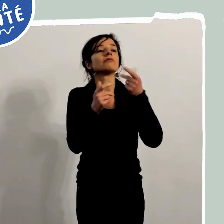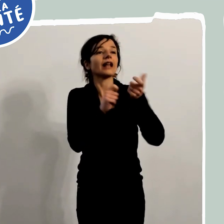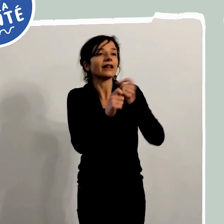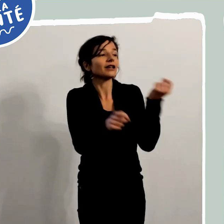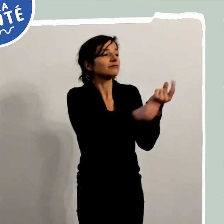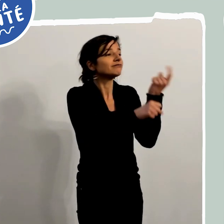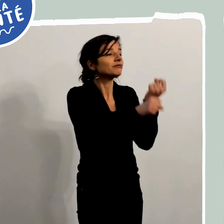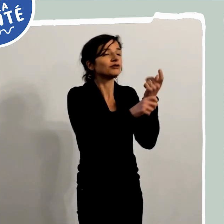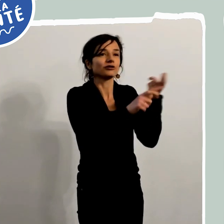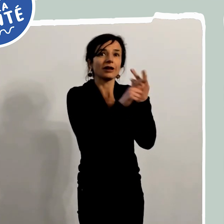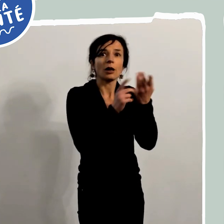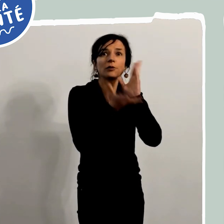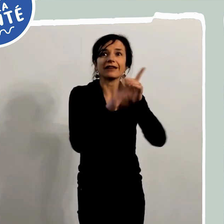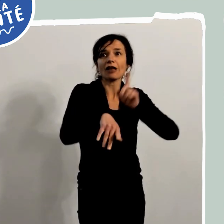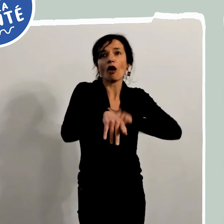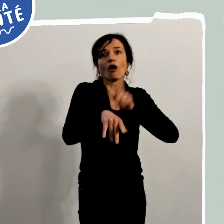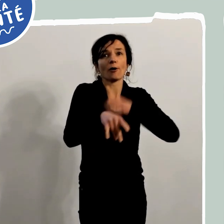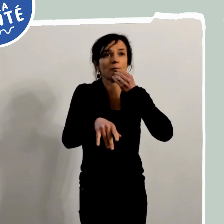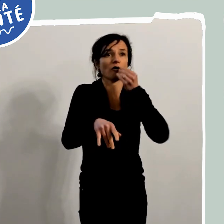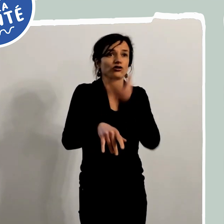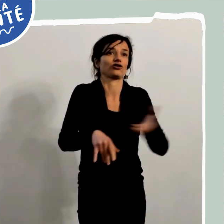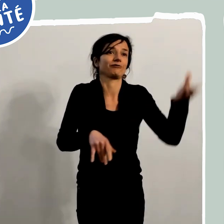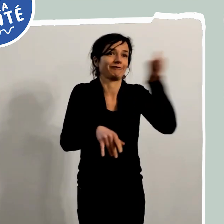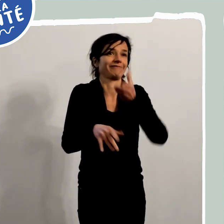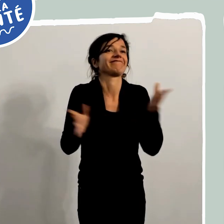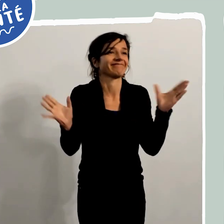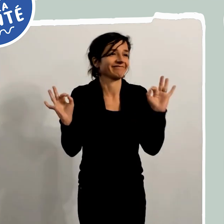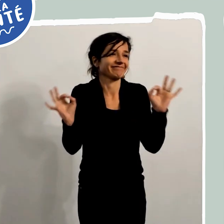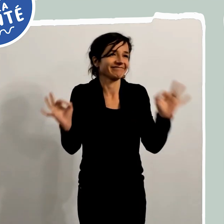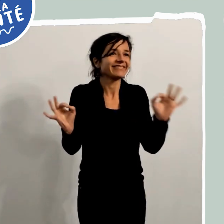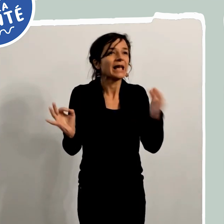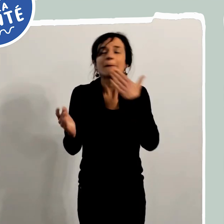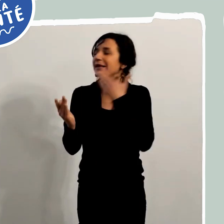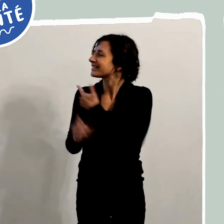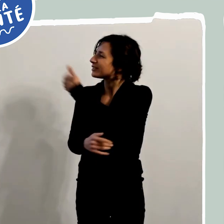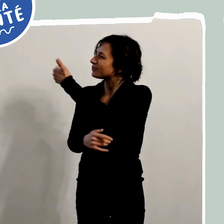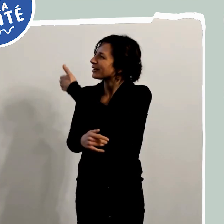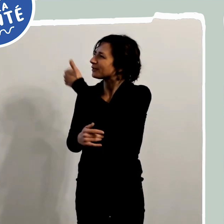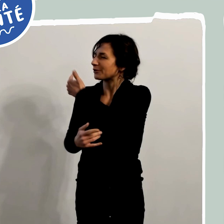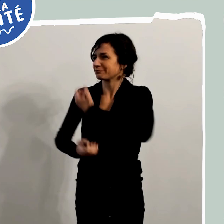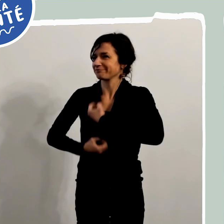chacun d'entre nous. Merci encore à vous deux pour ces interventions.